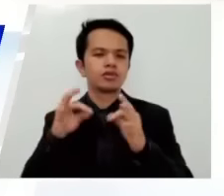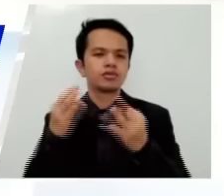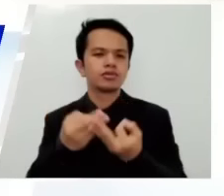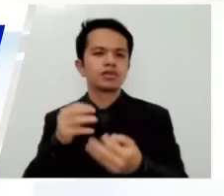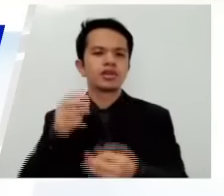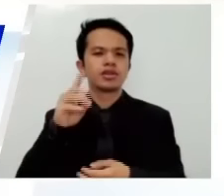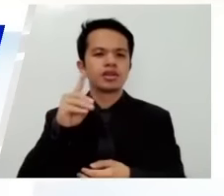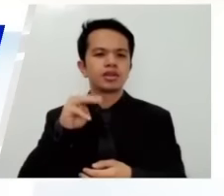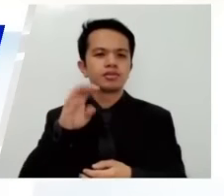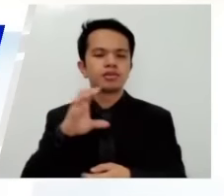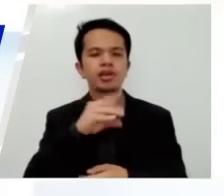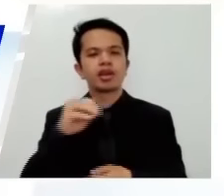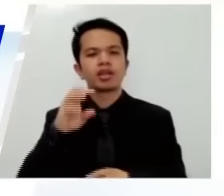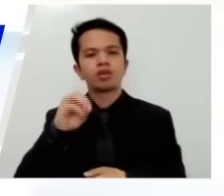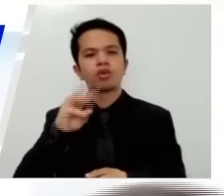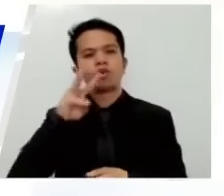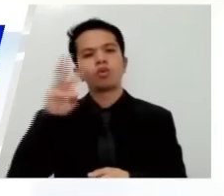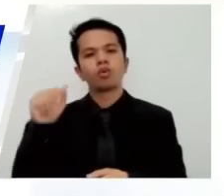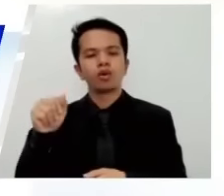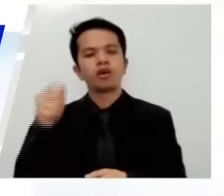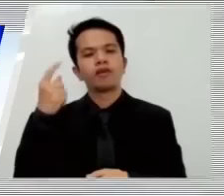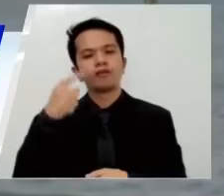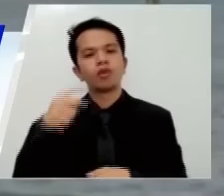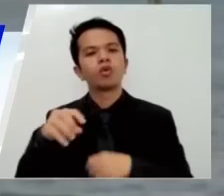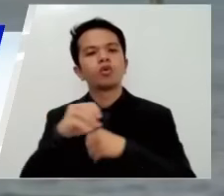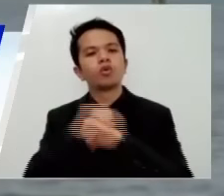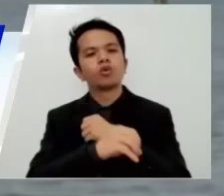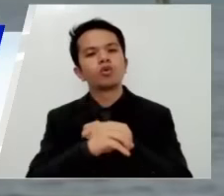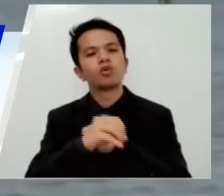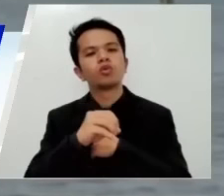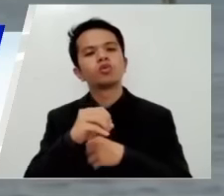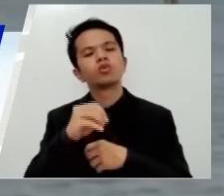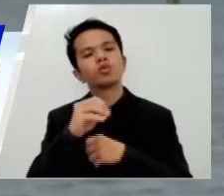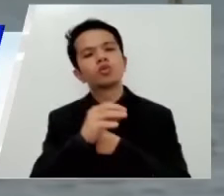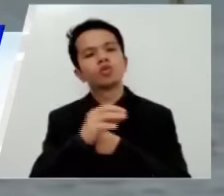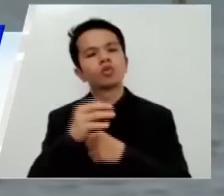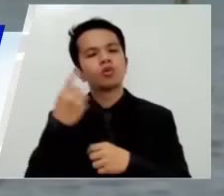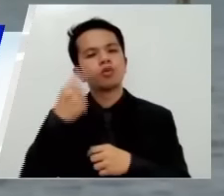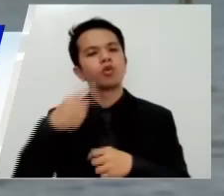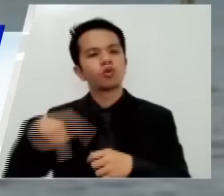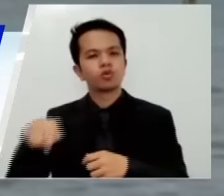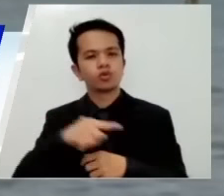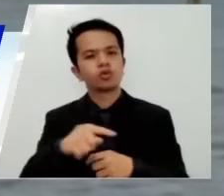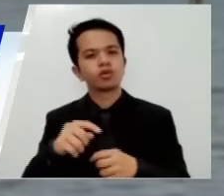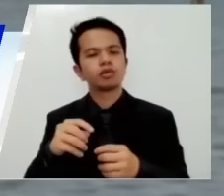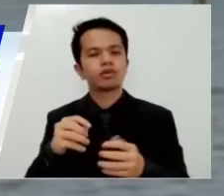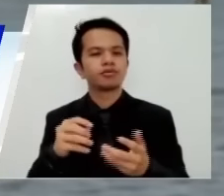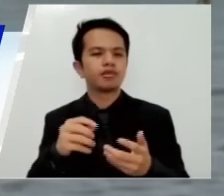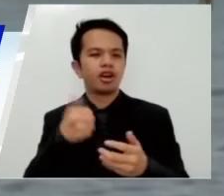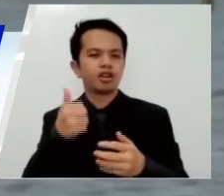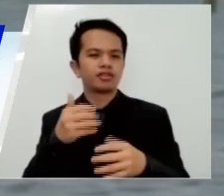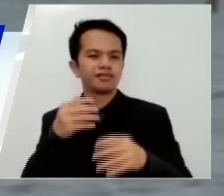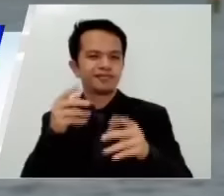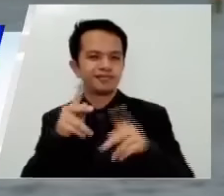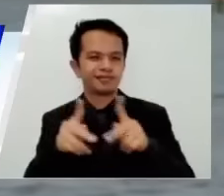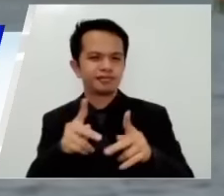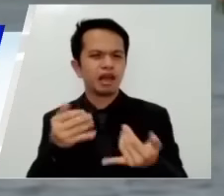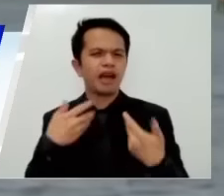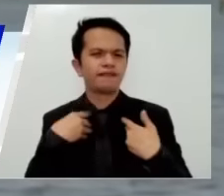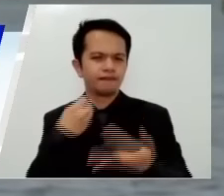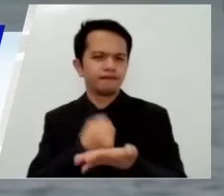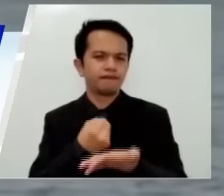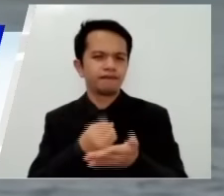OWA o Overseas Workers Welfare Administration. Tuloy raw ang sweldo ng mga ito na matatanggap ng pamilya sa